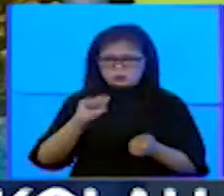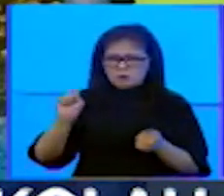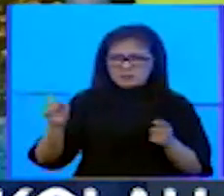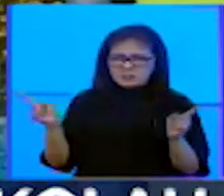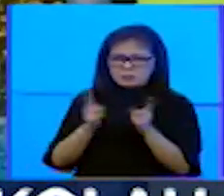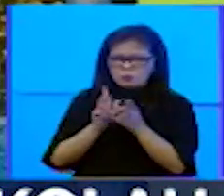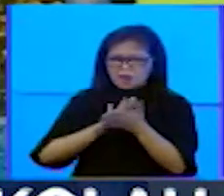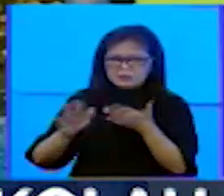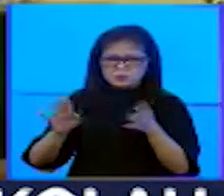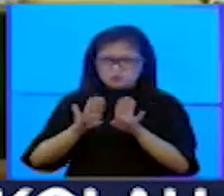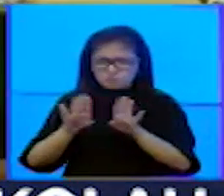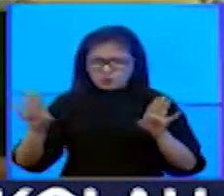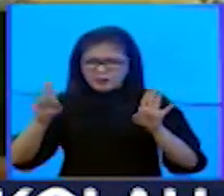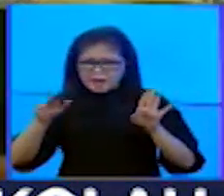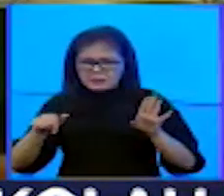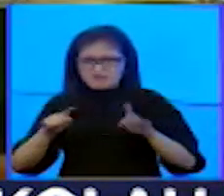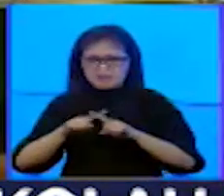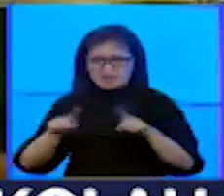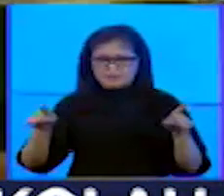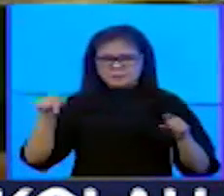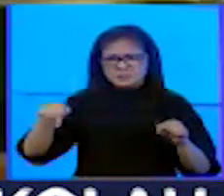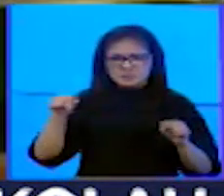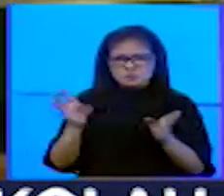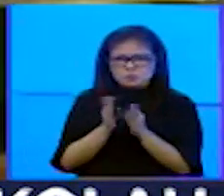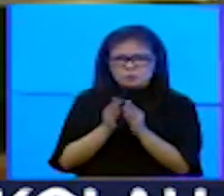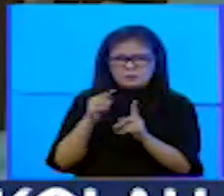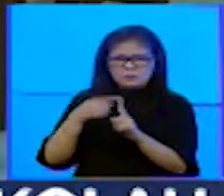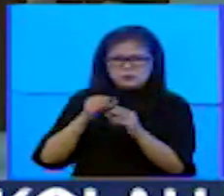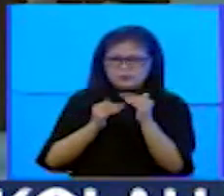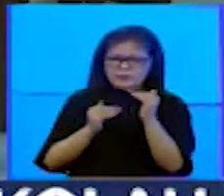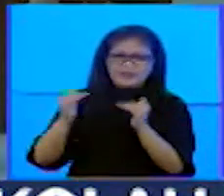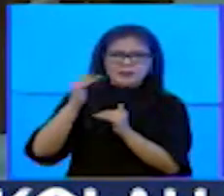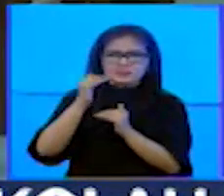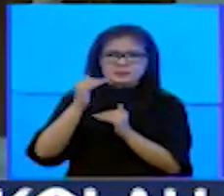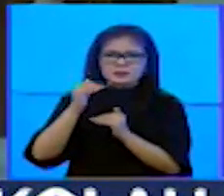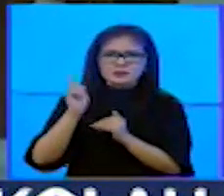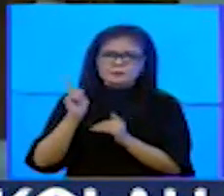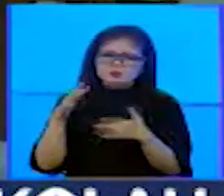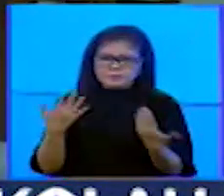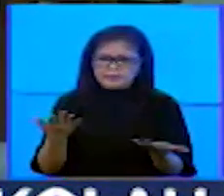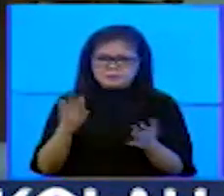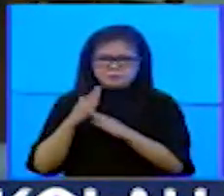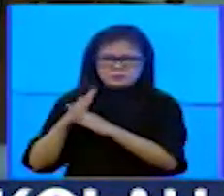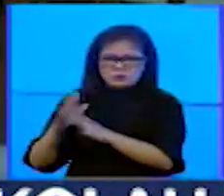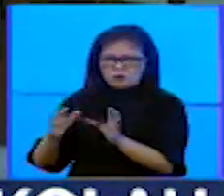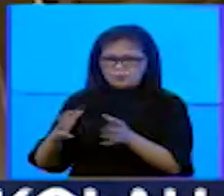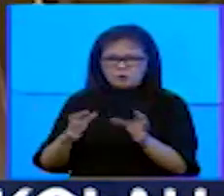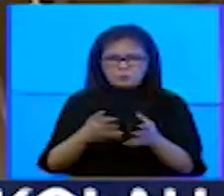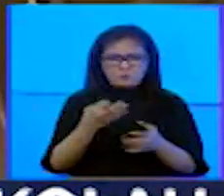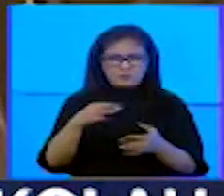mengingat tingginya angka kasus covina intim di Kota Depok dan mencegah munculnya Cluster sekolah